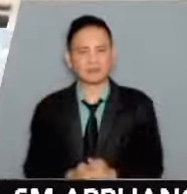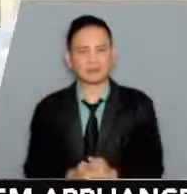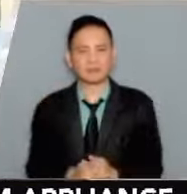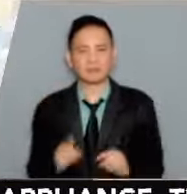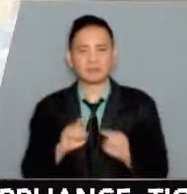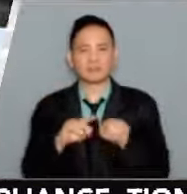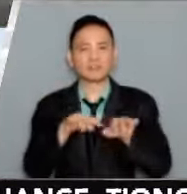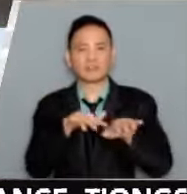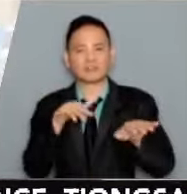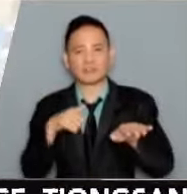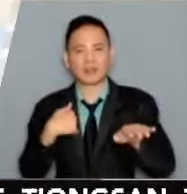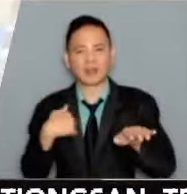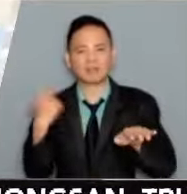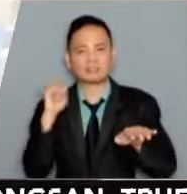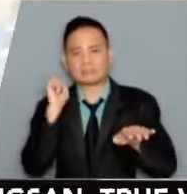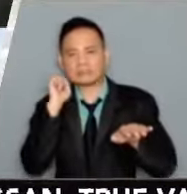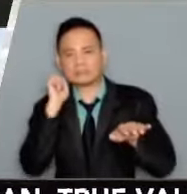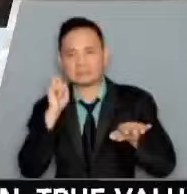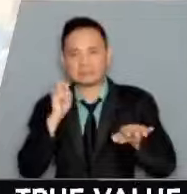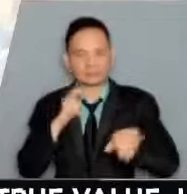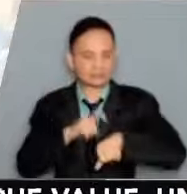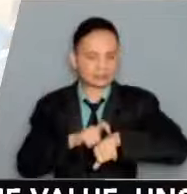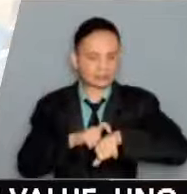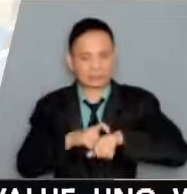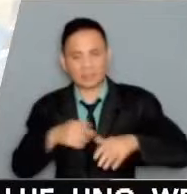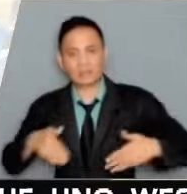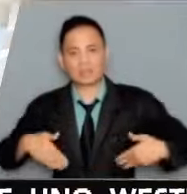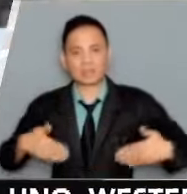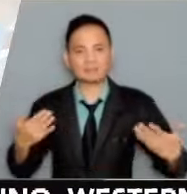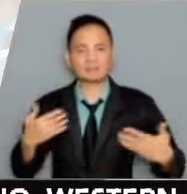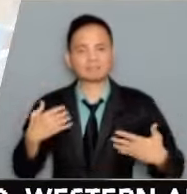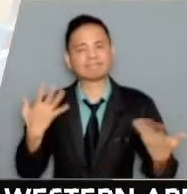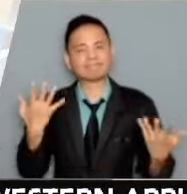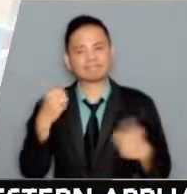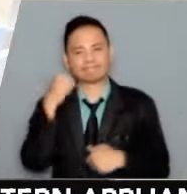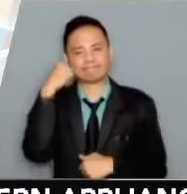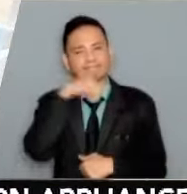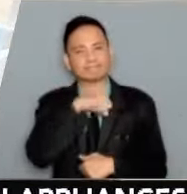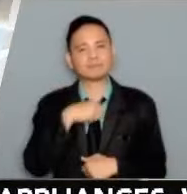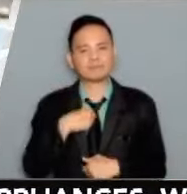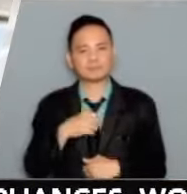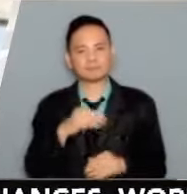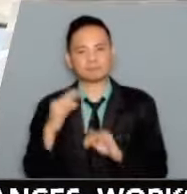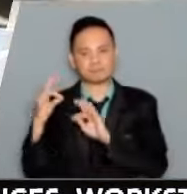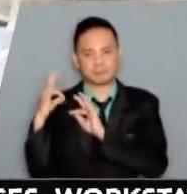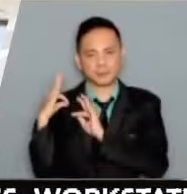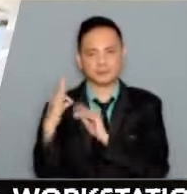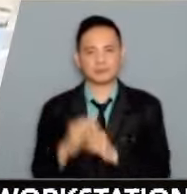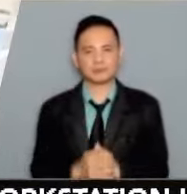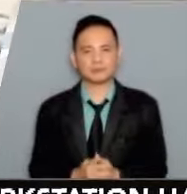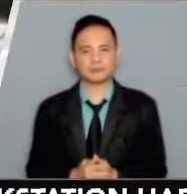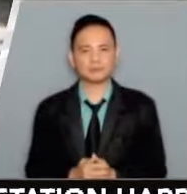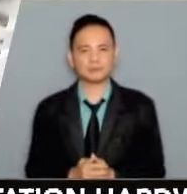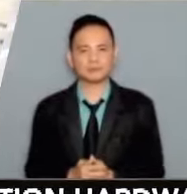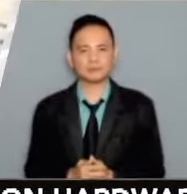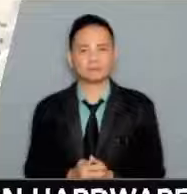oras. Tamaano ng ano, kaya wala tayong magawa. Kasalanan na yun. Sorry na daw.